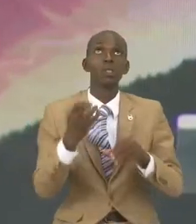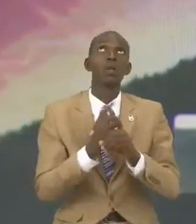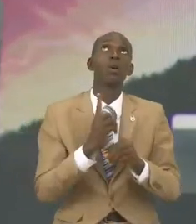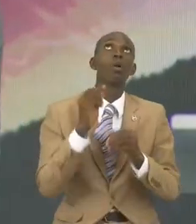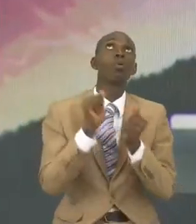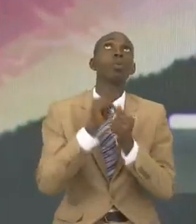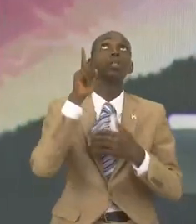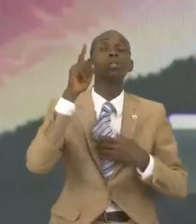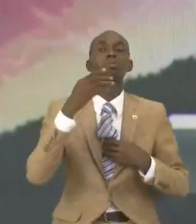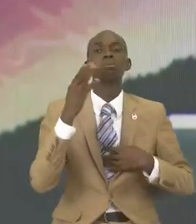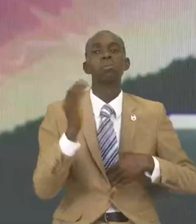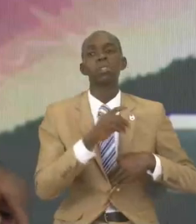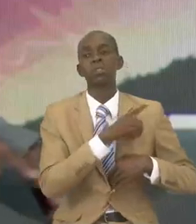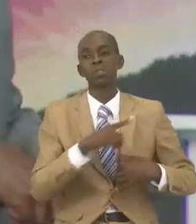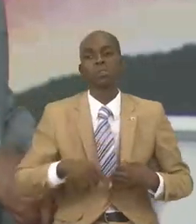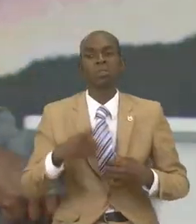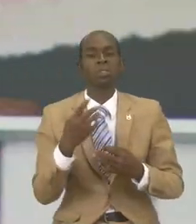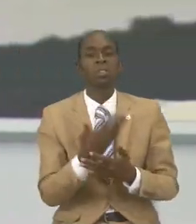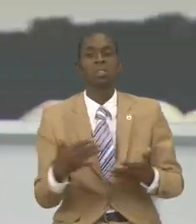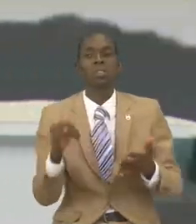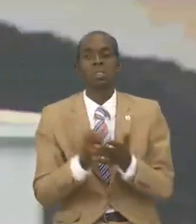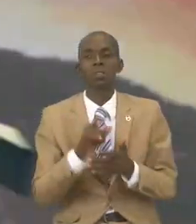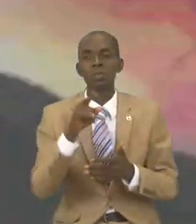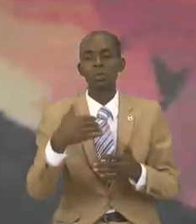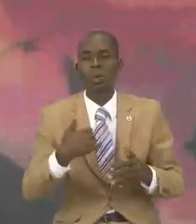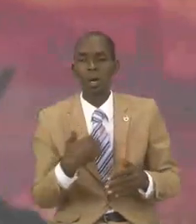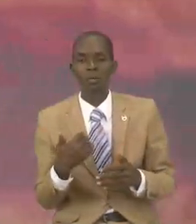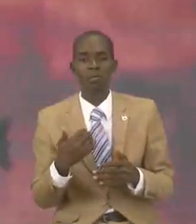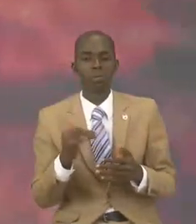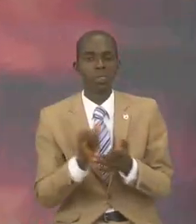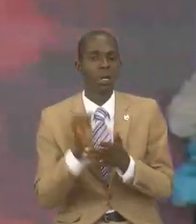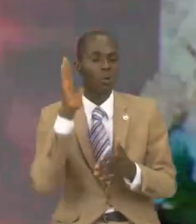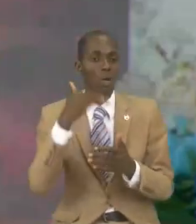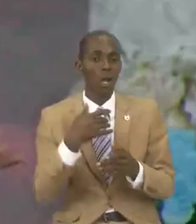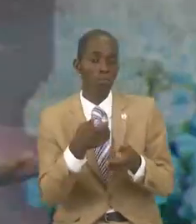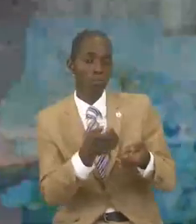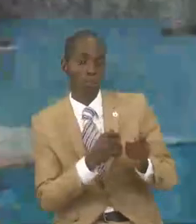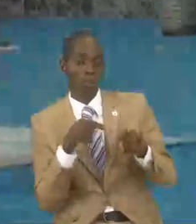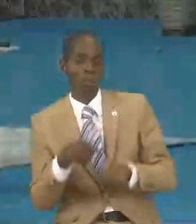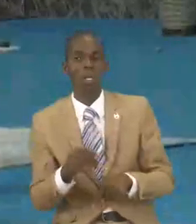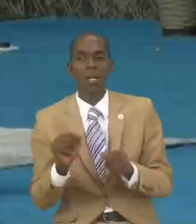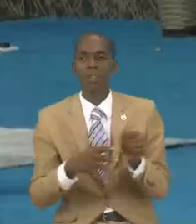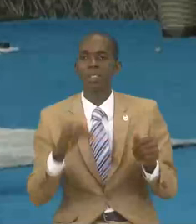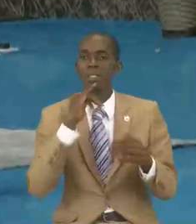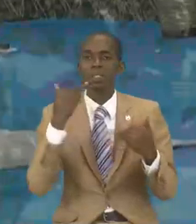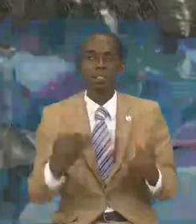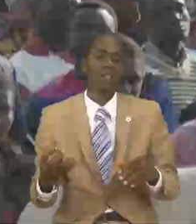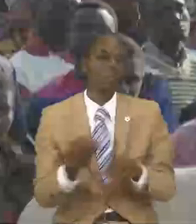eux. Gloire à Dieu, les choses qui allaient t'enfoncer, te retenir, tout sera